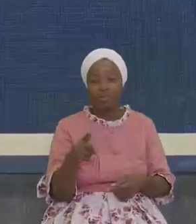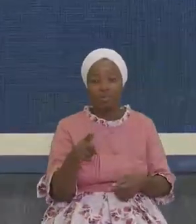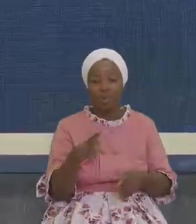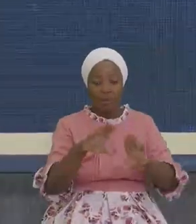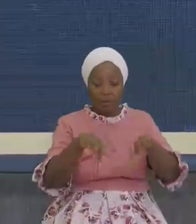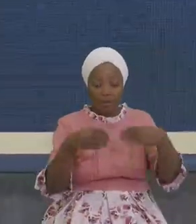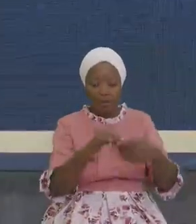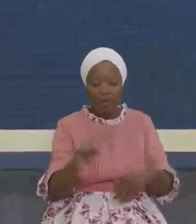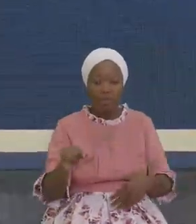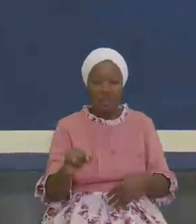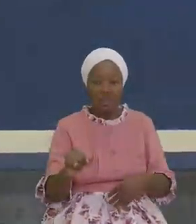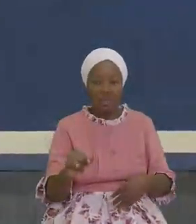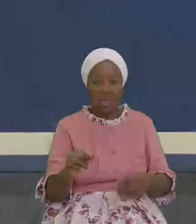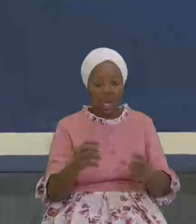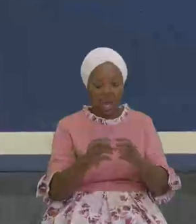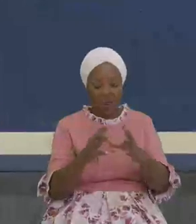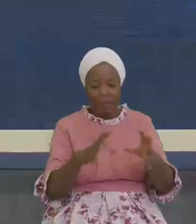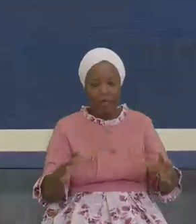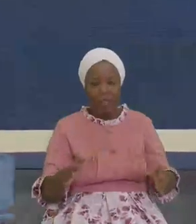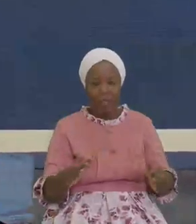Le Seigneur est venu à toi,